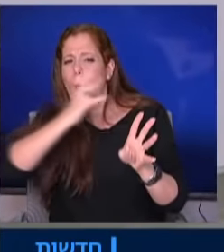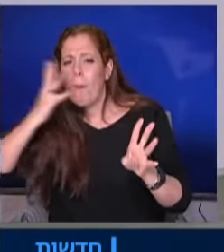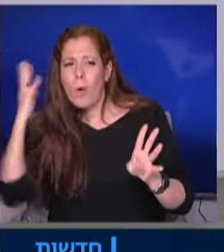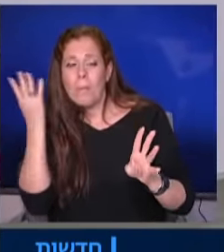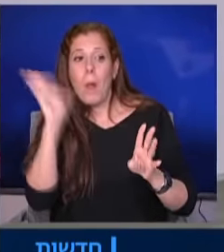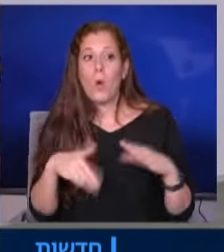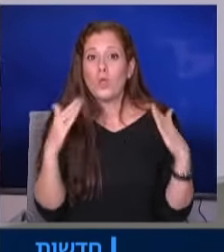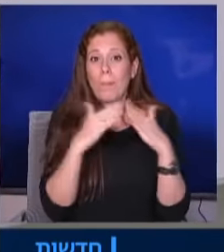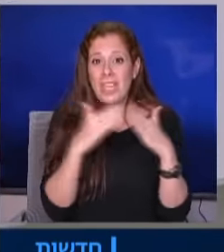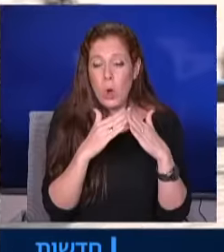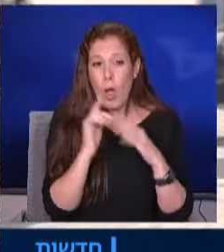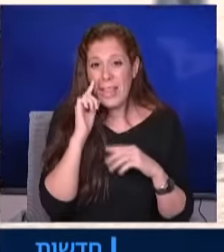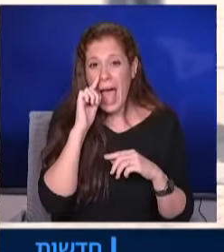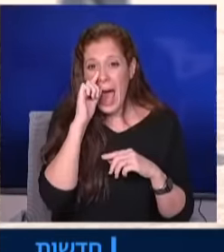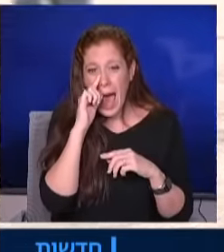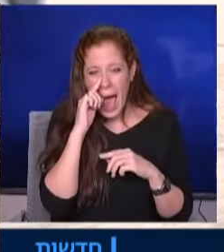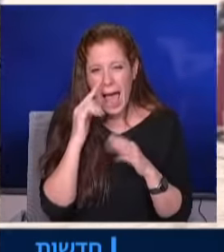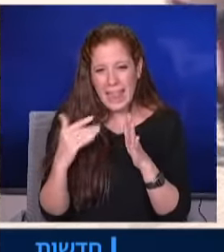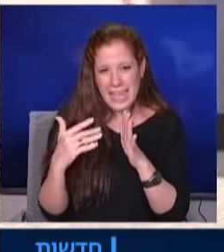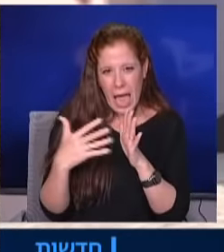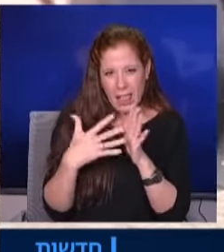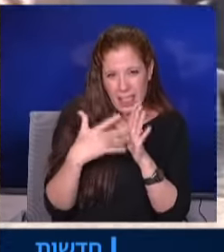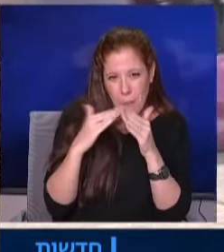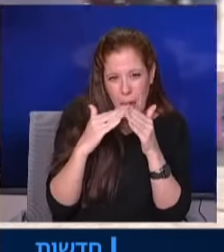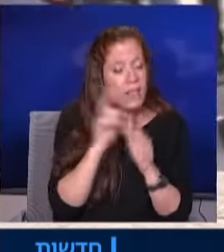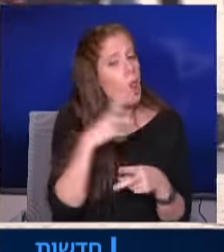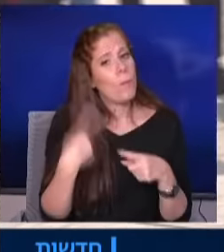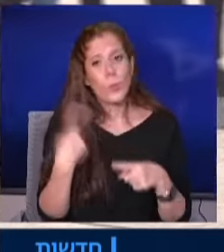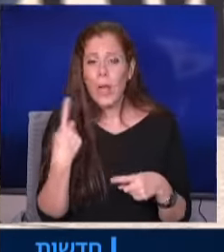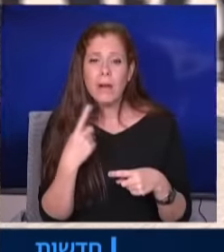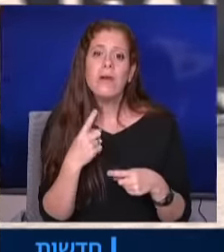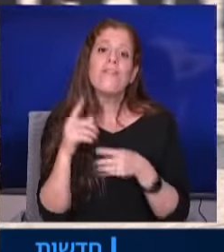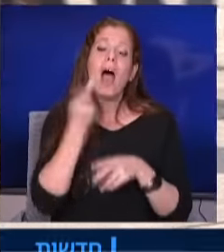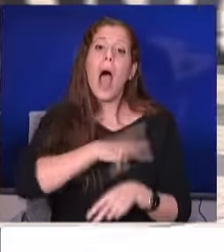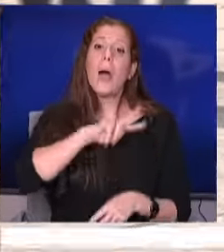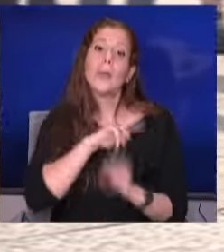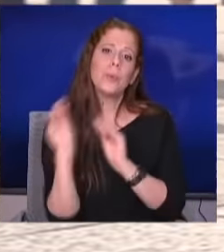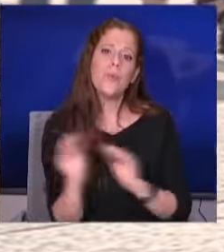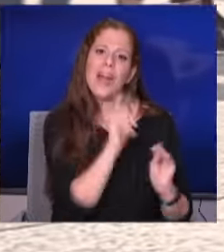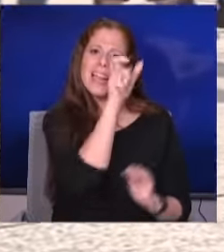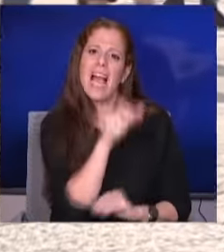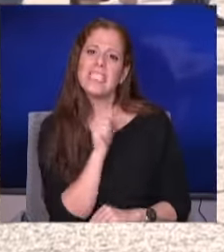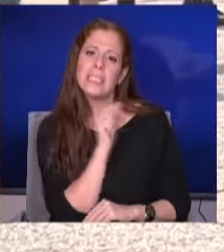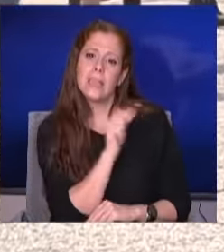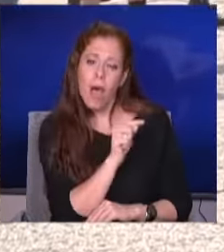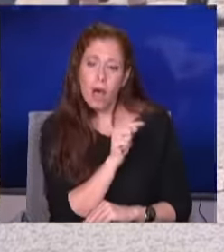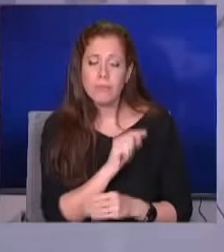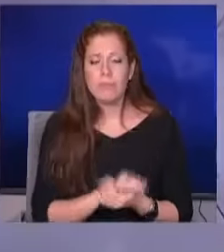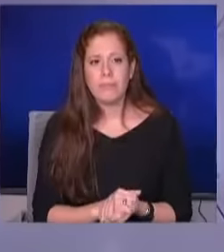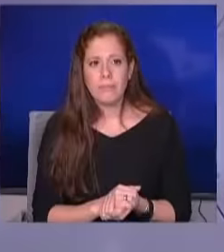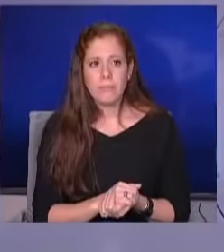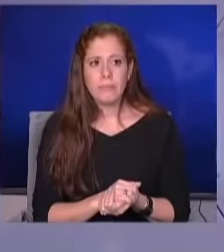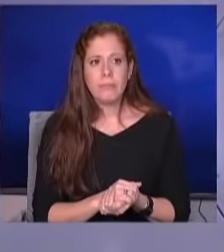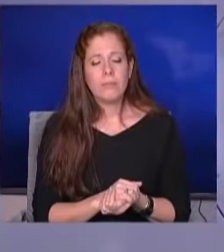שבדיקות האנטיגן אינן מדויקות, והאחריות עוברת לאזרח שמאס בקורונה ובשינוי התדיר בהנחיות.